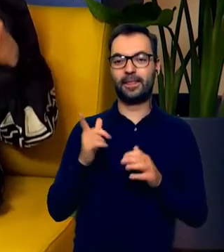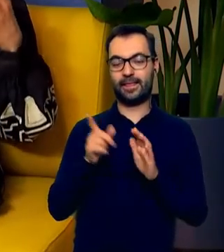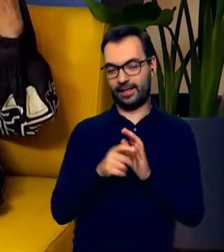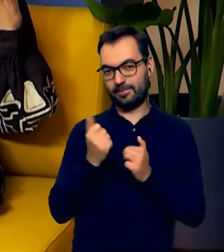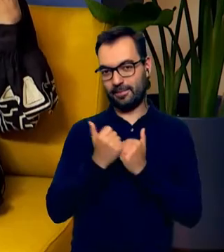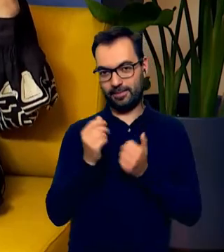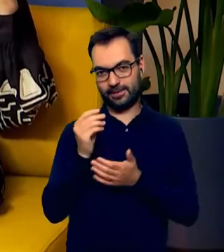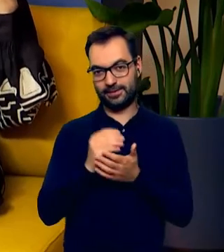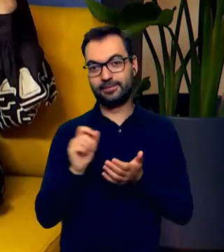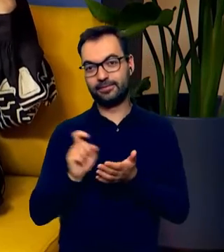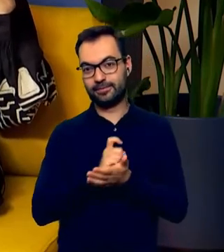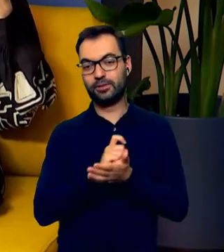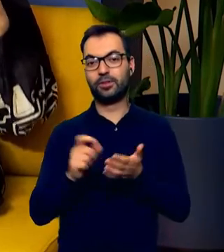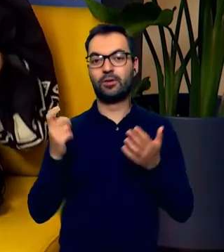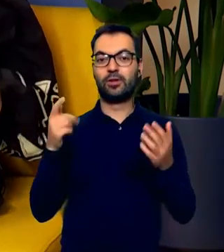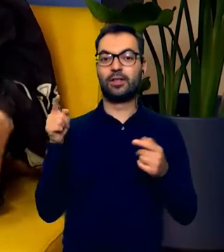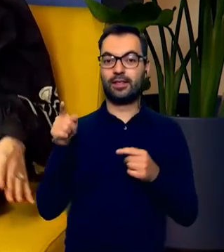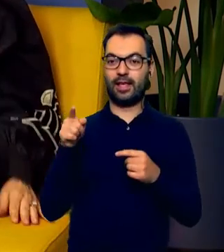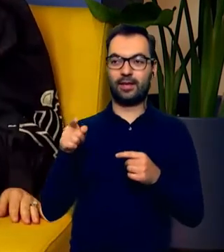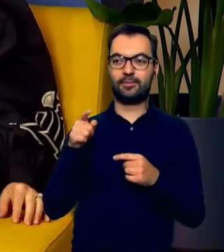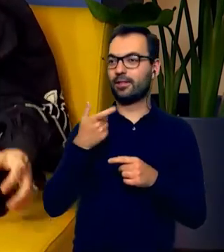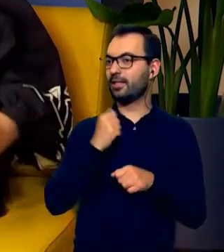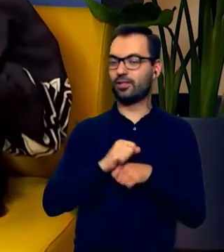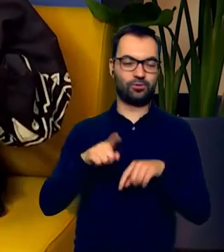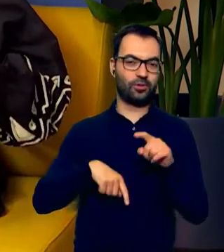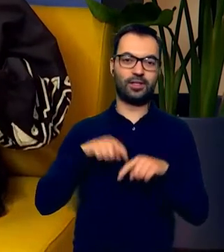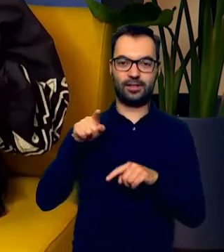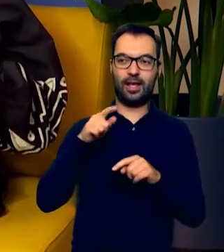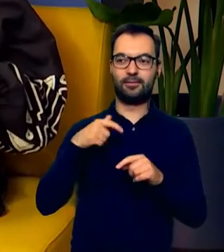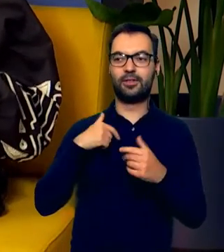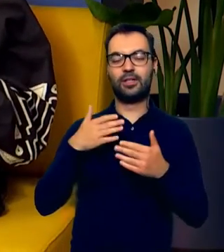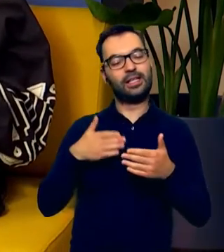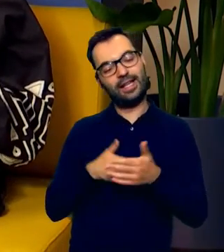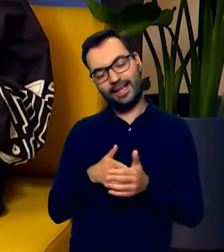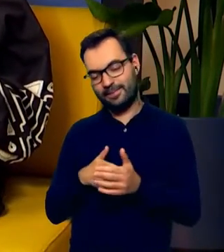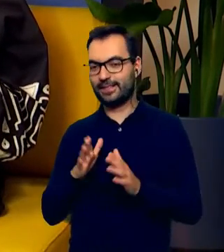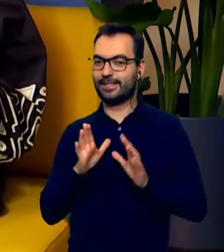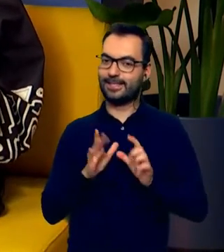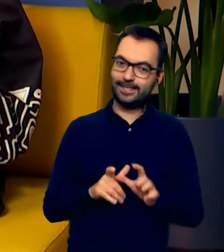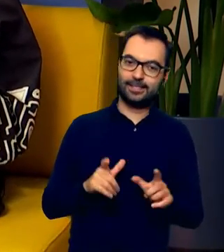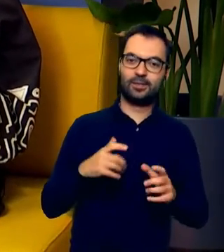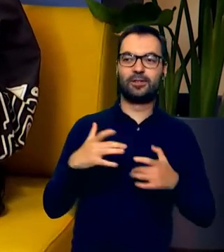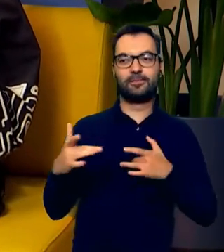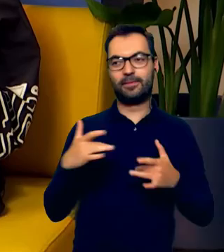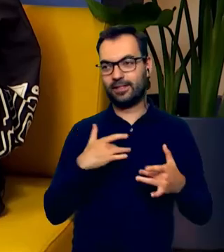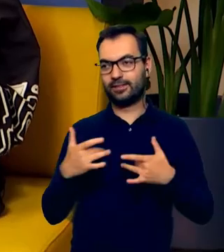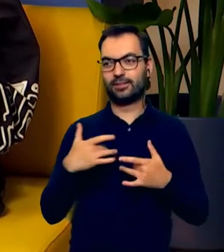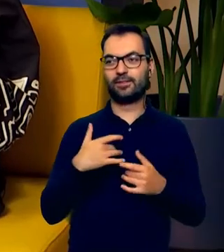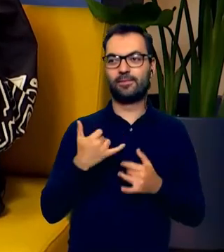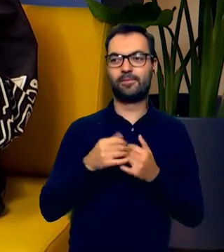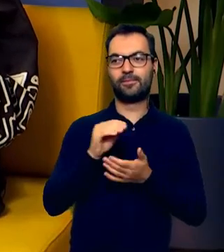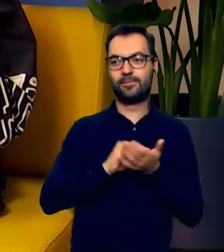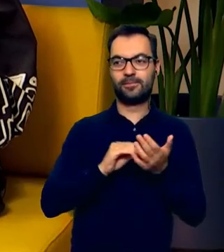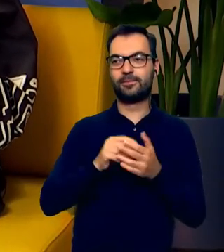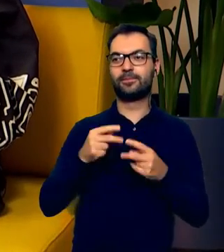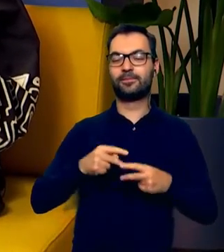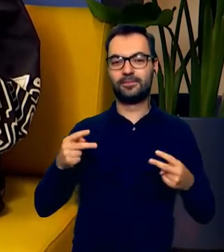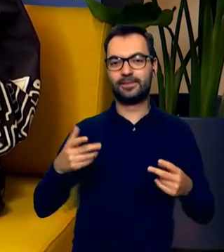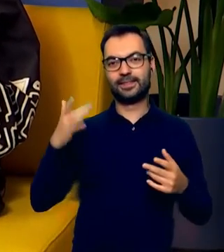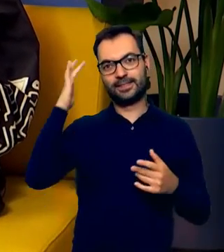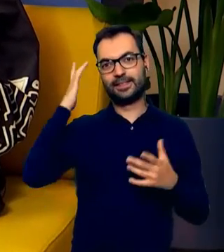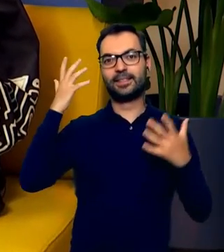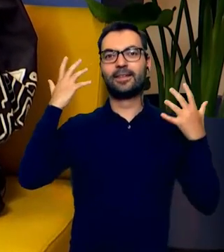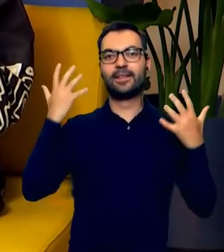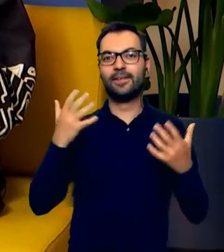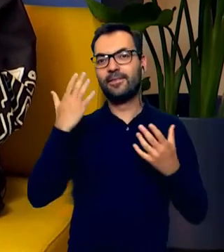papierze, to tam my nie jesteśmy normalne, tam my się ograniczamy. Ile bólu i cierpienia masz, kiedy piszesz jakiś reportaż